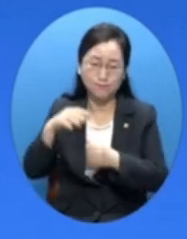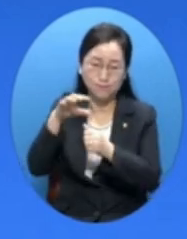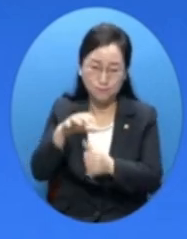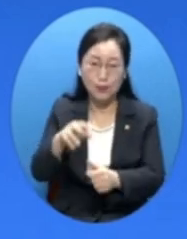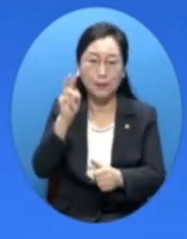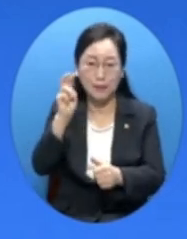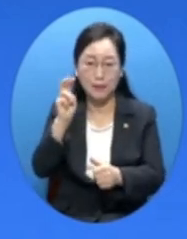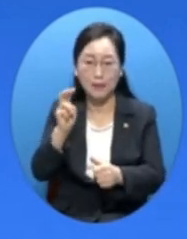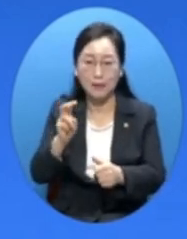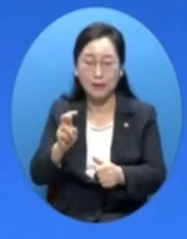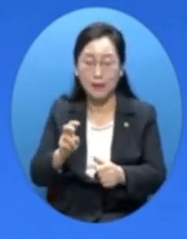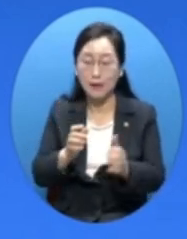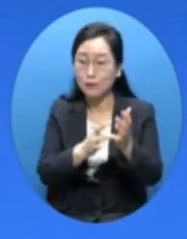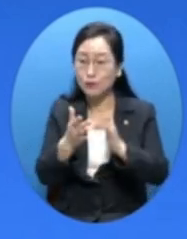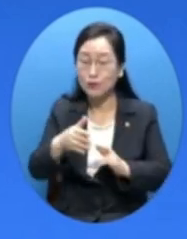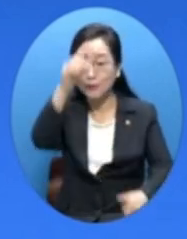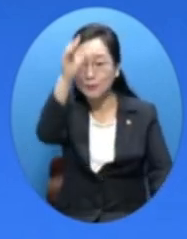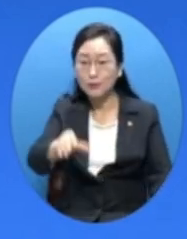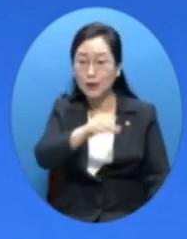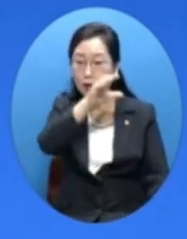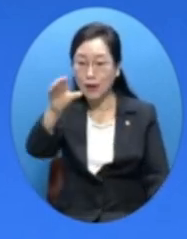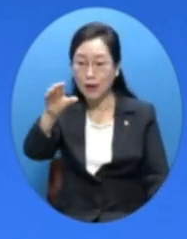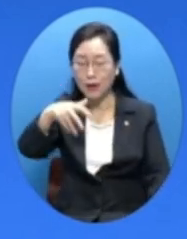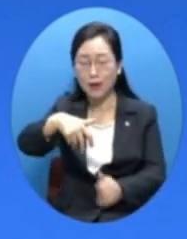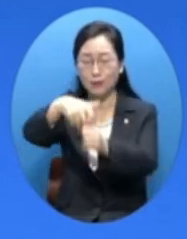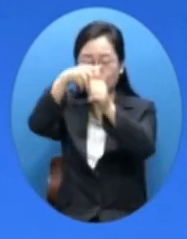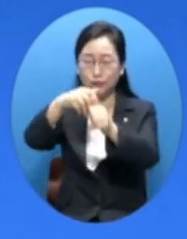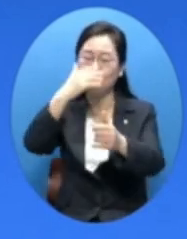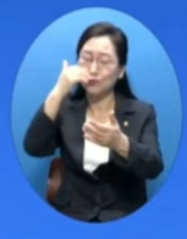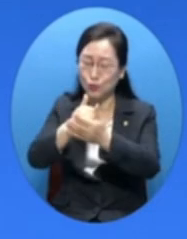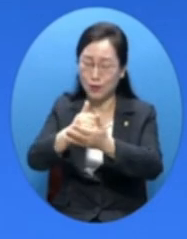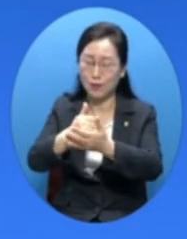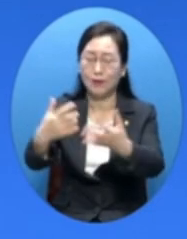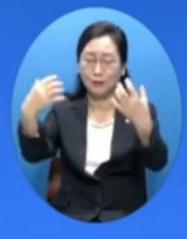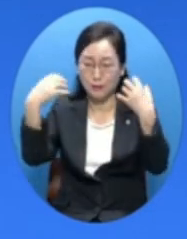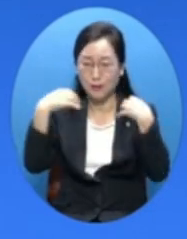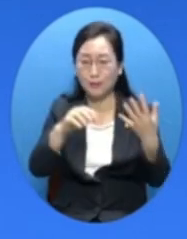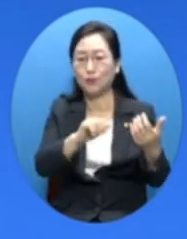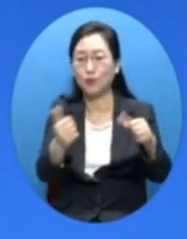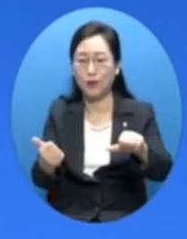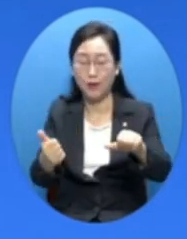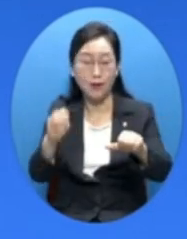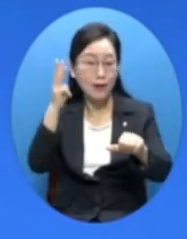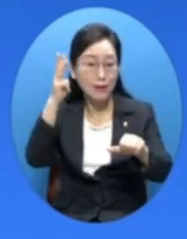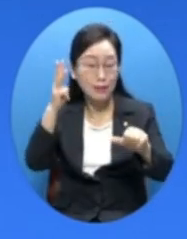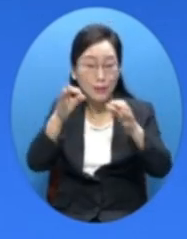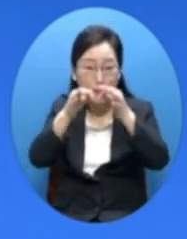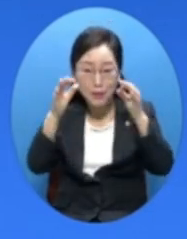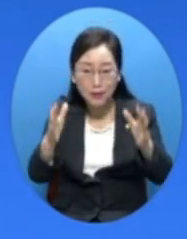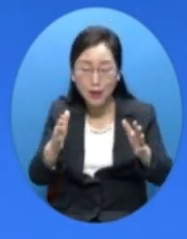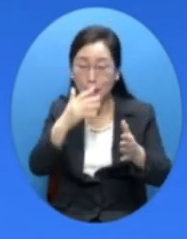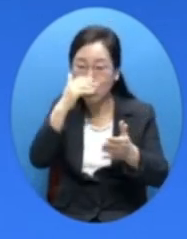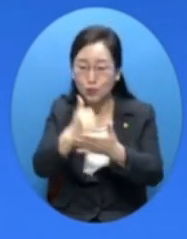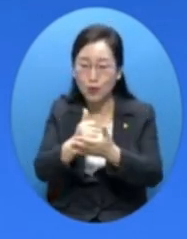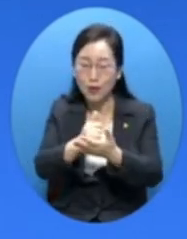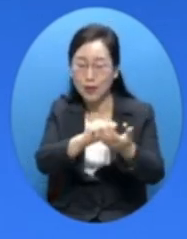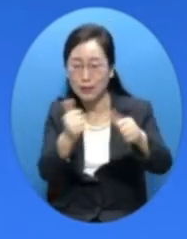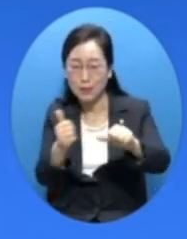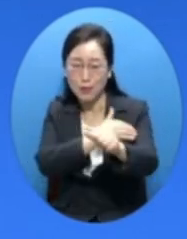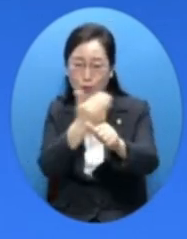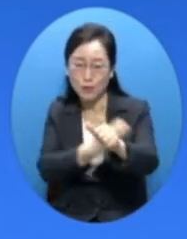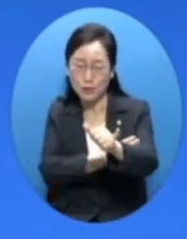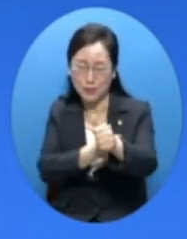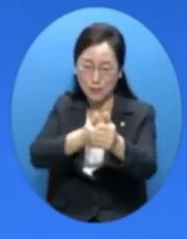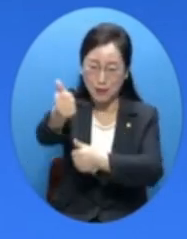예수님께서 십자가에서 우리의 죄를 다 짊어지고 돌아가시고 3일 만에 죄와 사망의 권세를 깨뜨리고